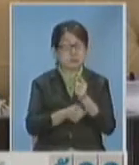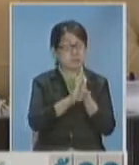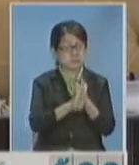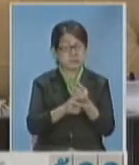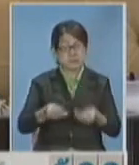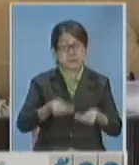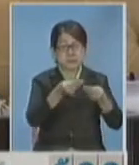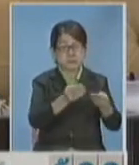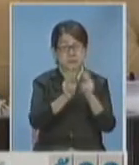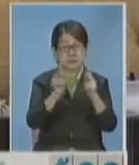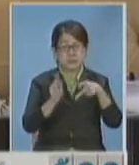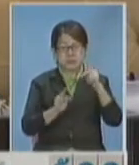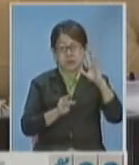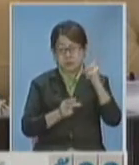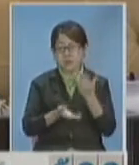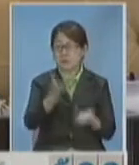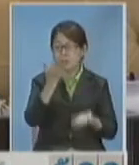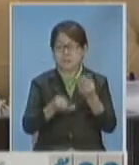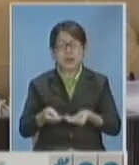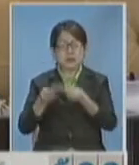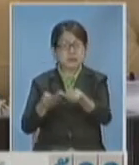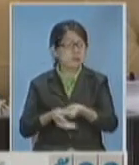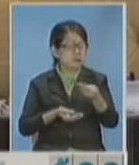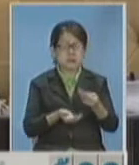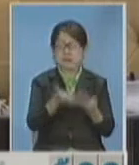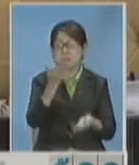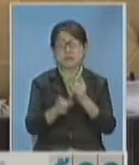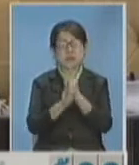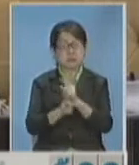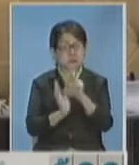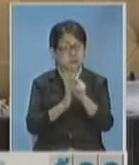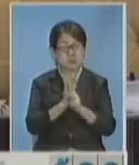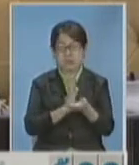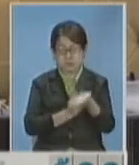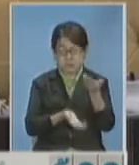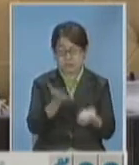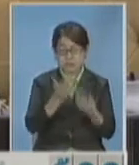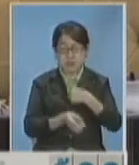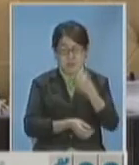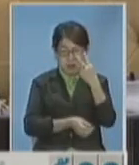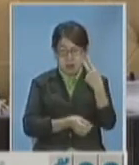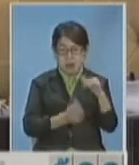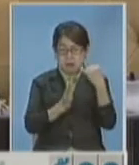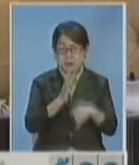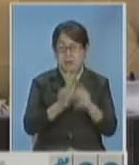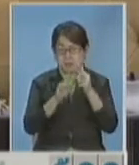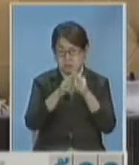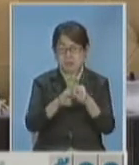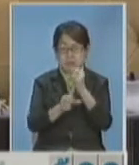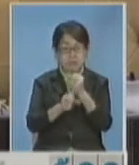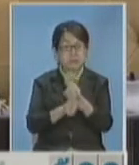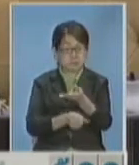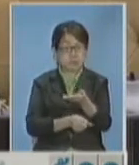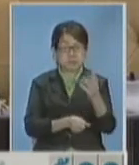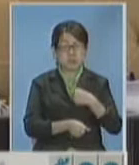เข้ากรรมธิการปปช.แล้วยื่นอะไรต่างๆเยอะแยะท่านก็ดำเนินการไปตามกฎหมายครับถ้าเห็นว่าผิดท่านก็ดำเนินการไปสิครับ